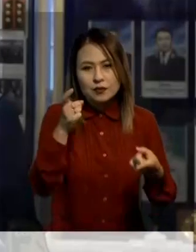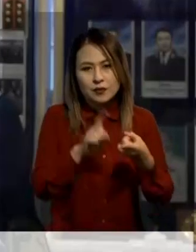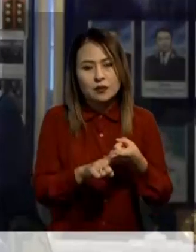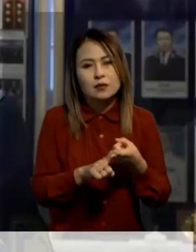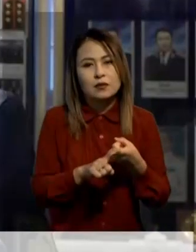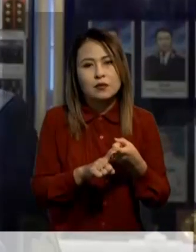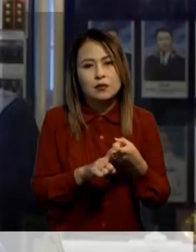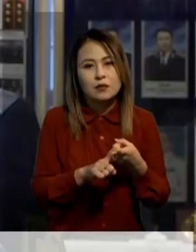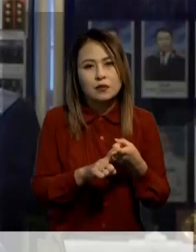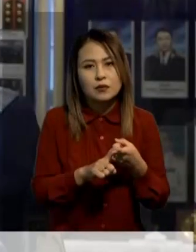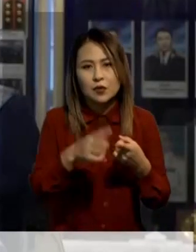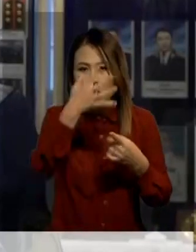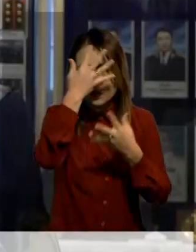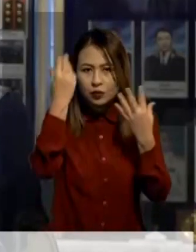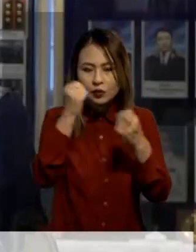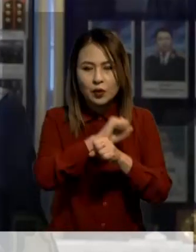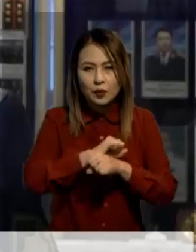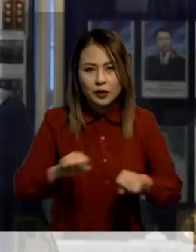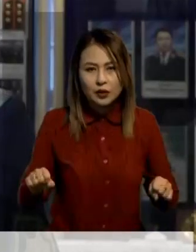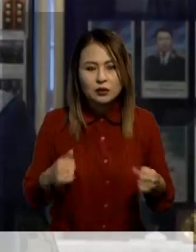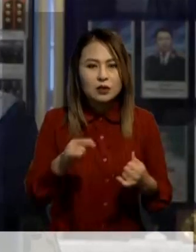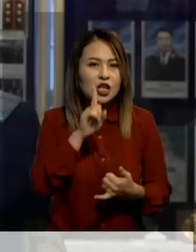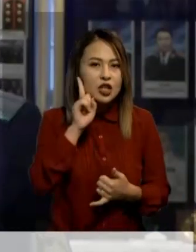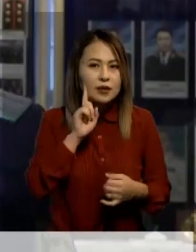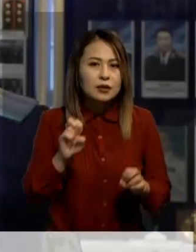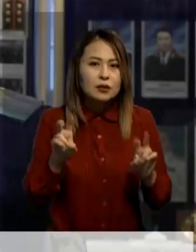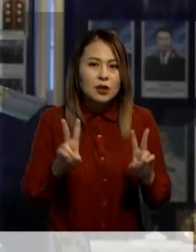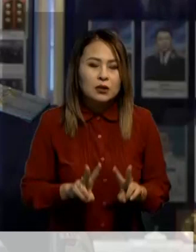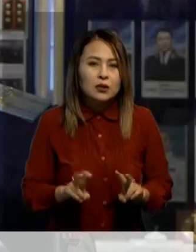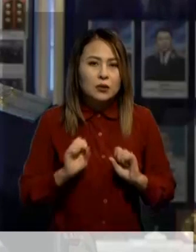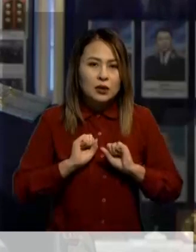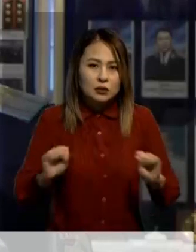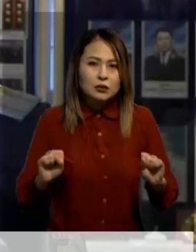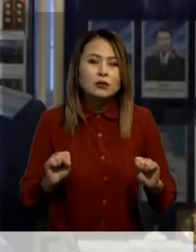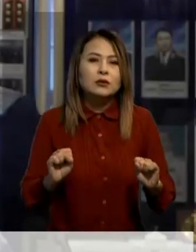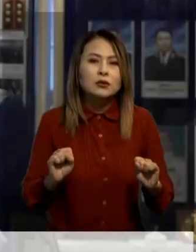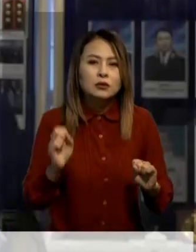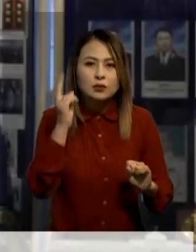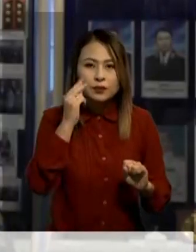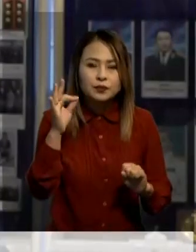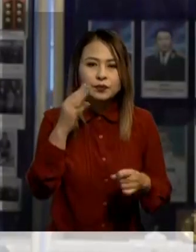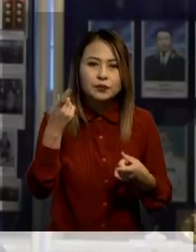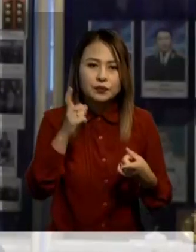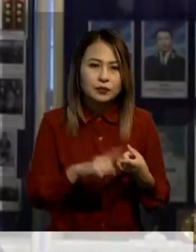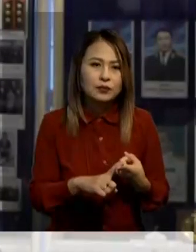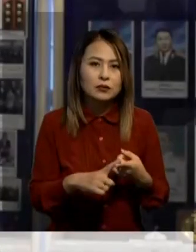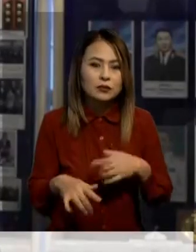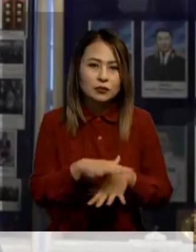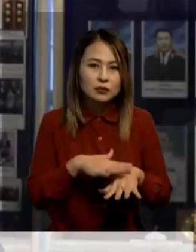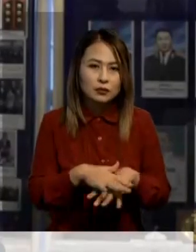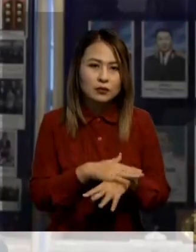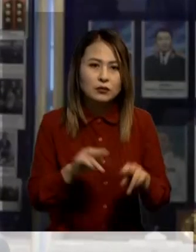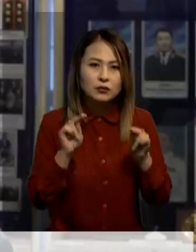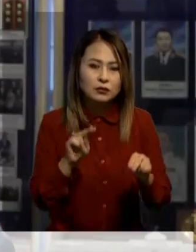батырды ұмытпау керек. Жас мамандар батыр атамыздың ерлігін үлгі тұтып, халыққа